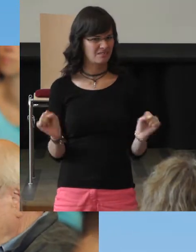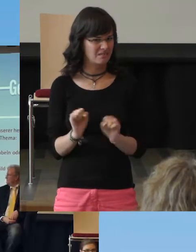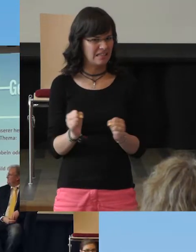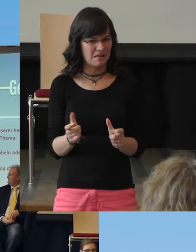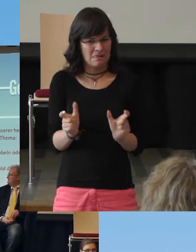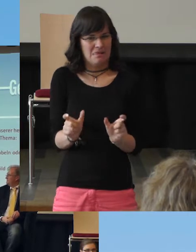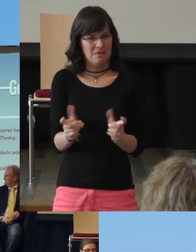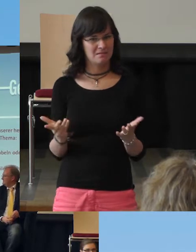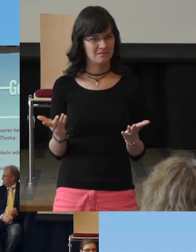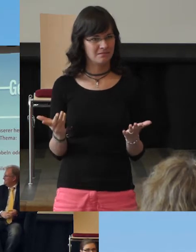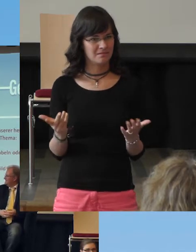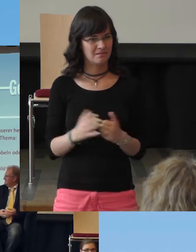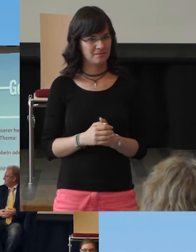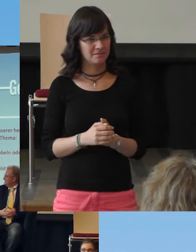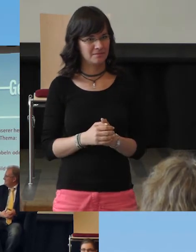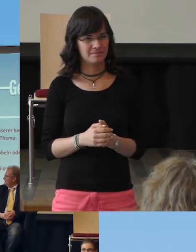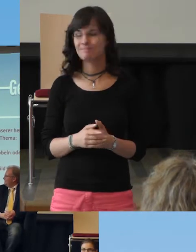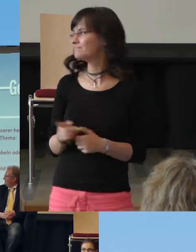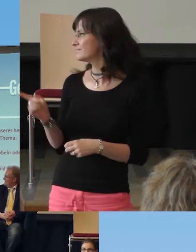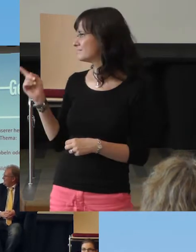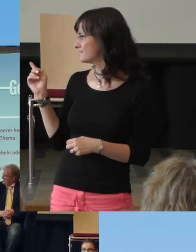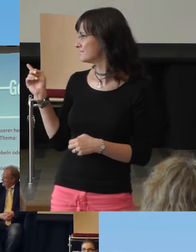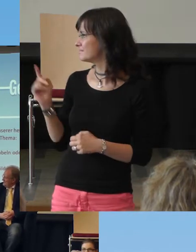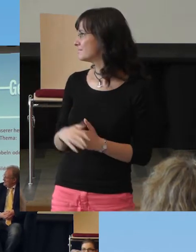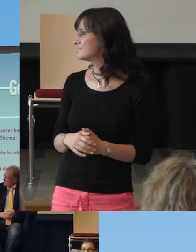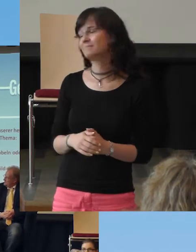Dann möchte ich auch mal antworten, damit Herr Färbert hier